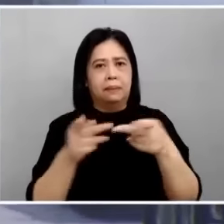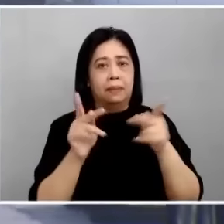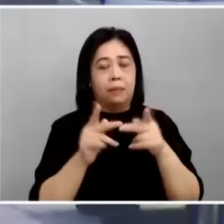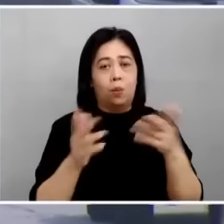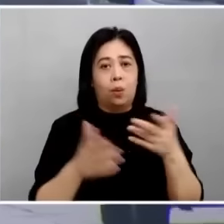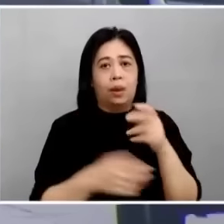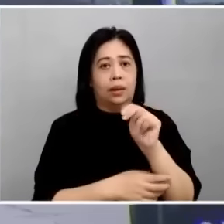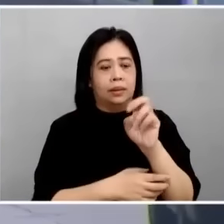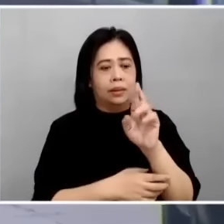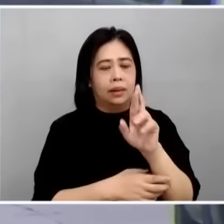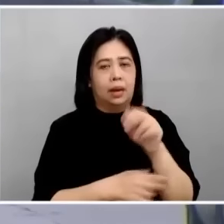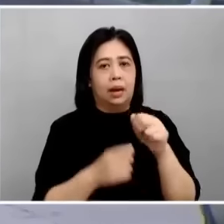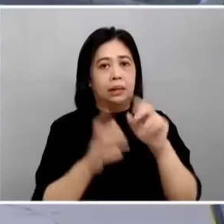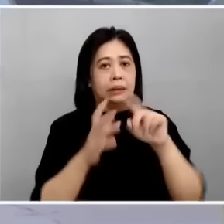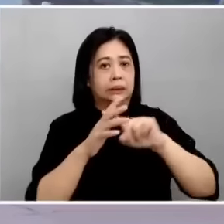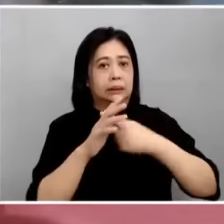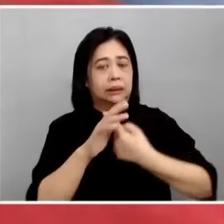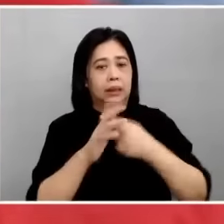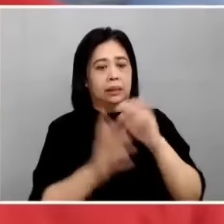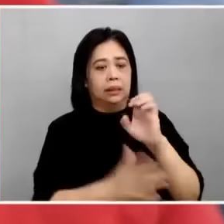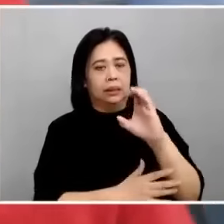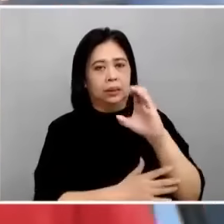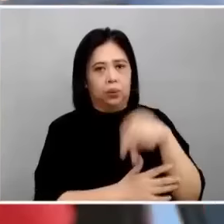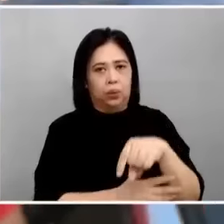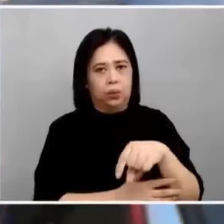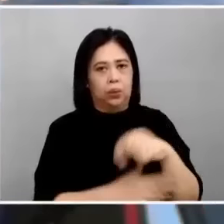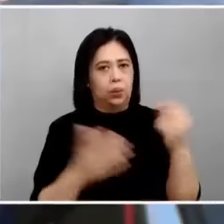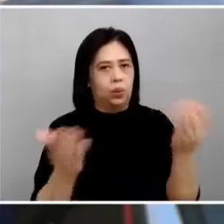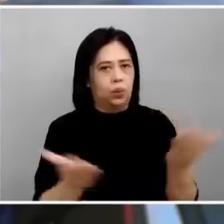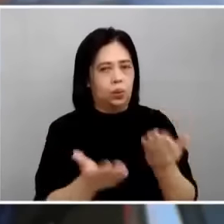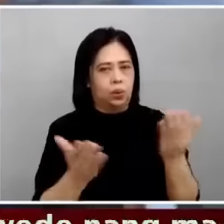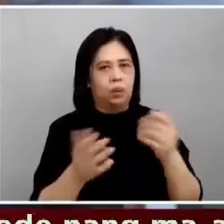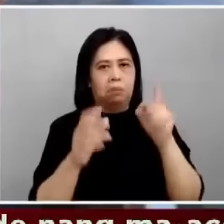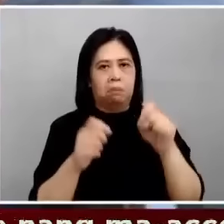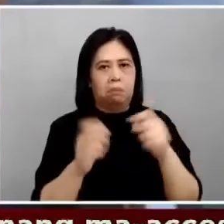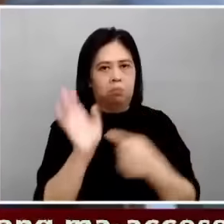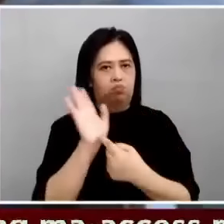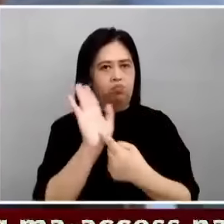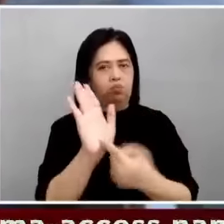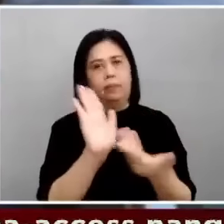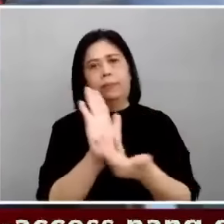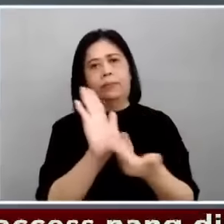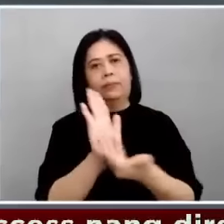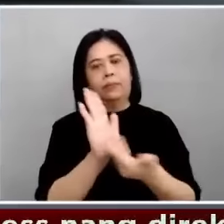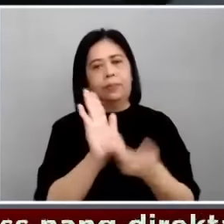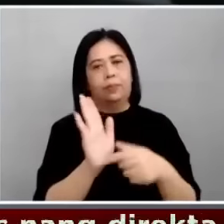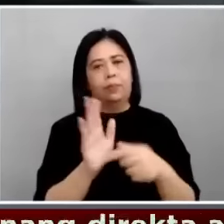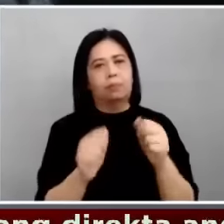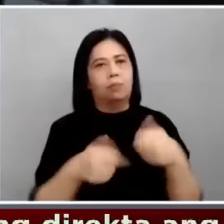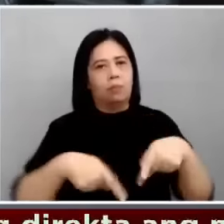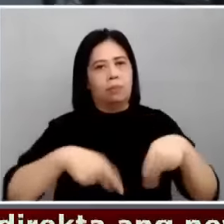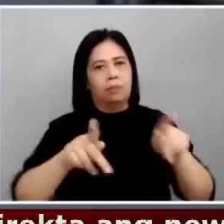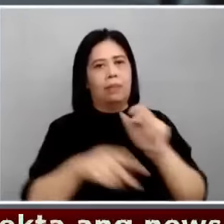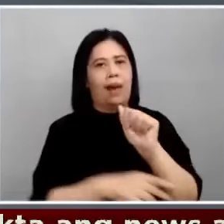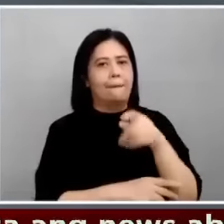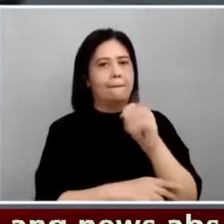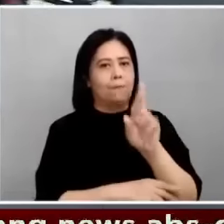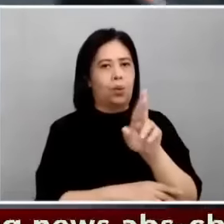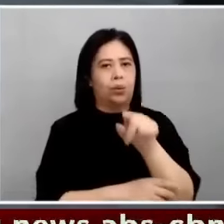NCR sa pagsisimula ng ECQ, kung saan dapat makapagpakita ng katibayan na authorized person